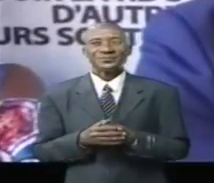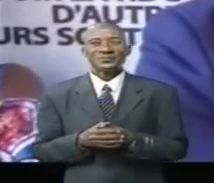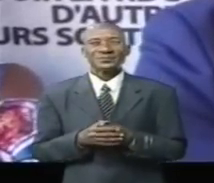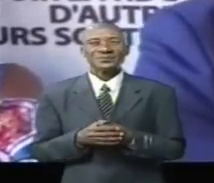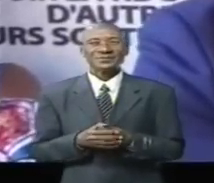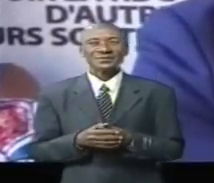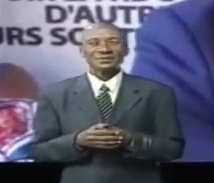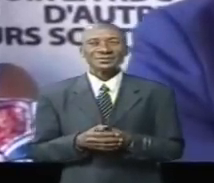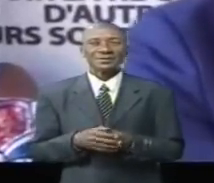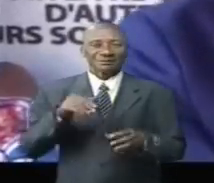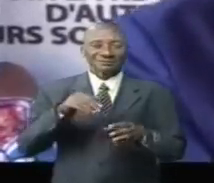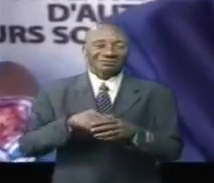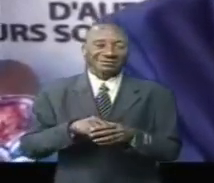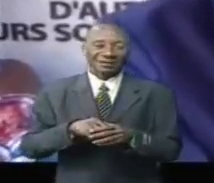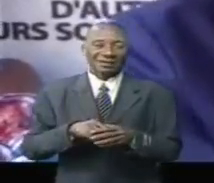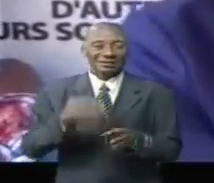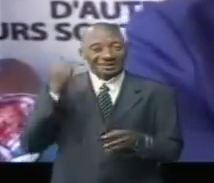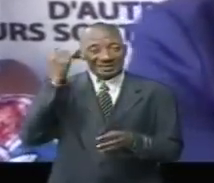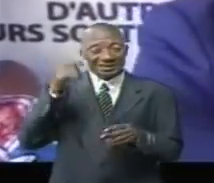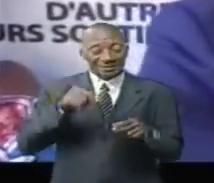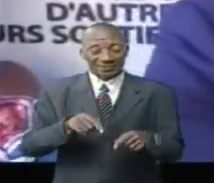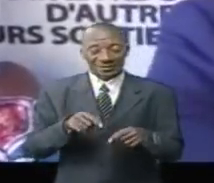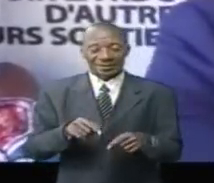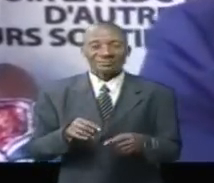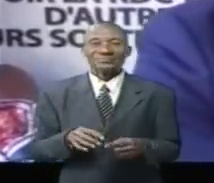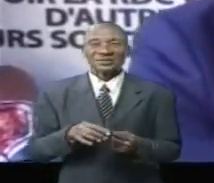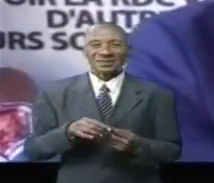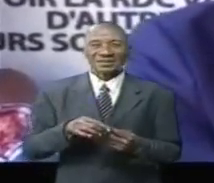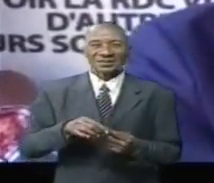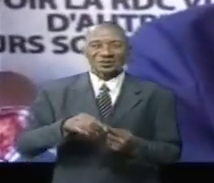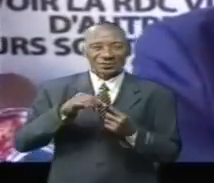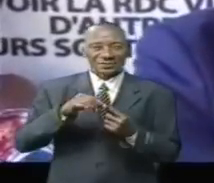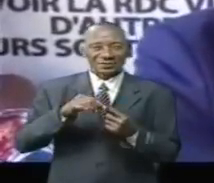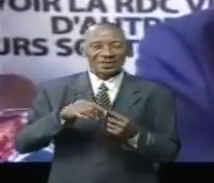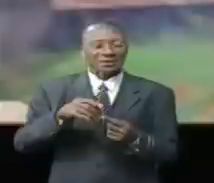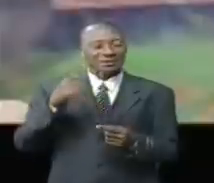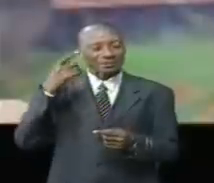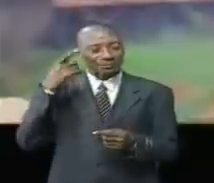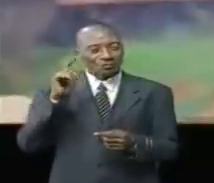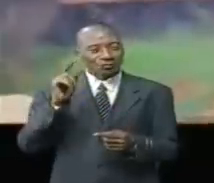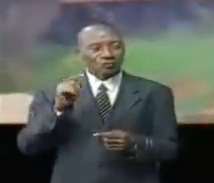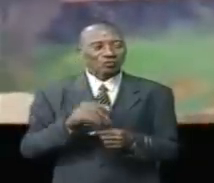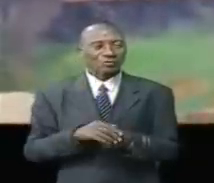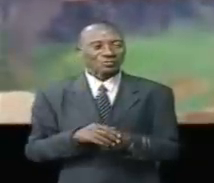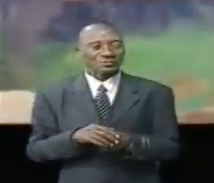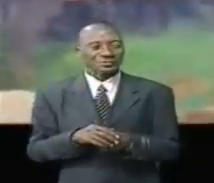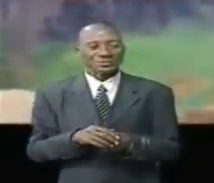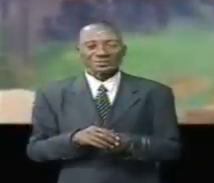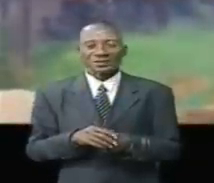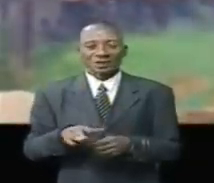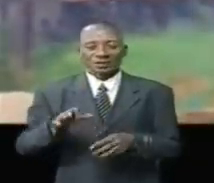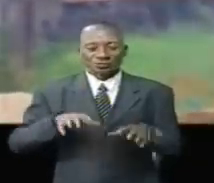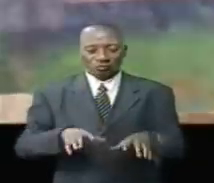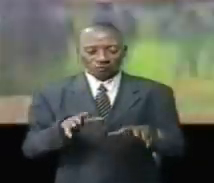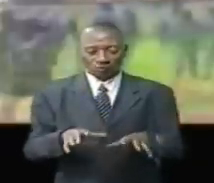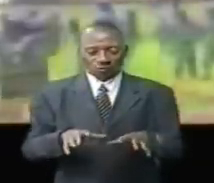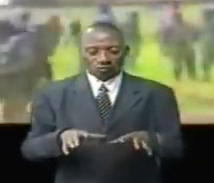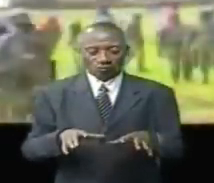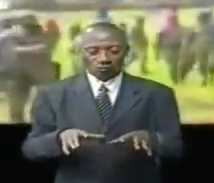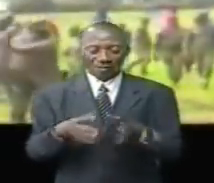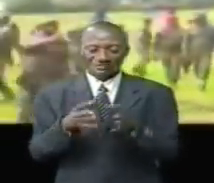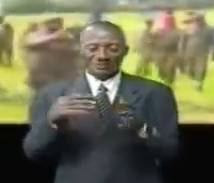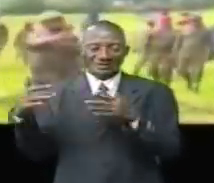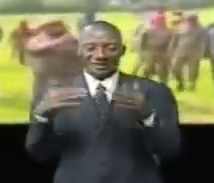et surtout en cette période de l'agression de notre pays par la guerre du M23.